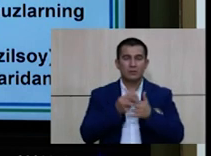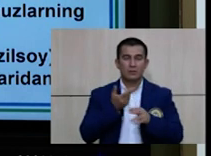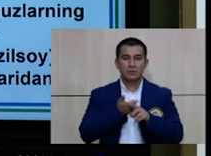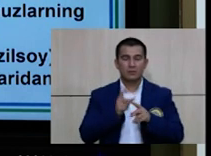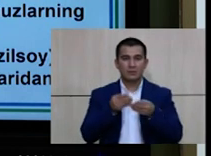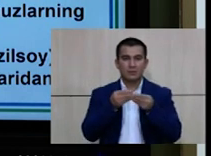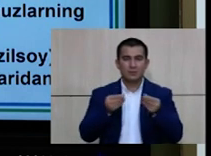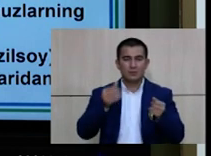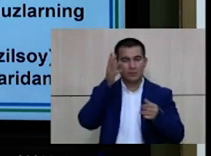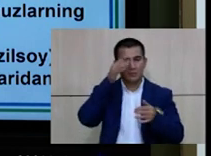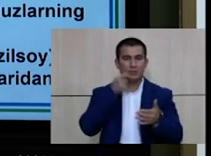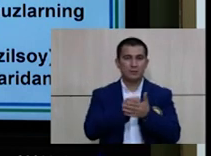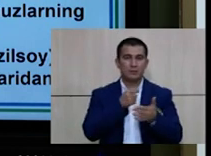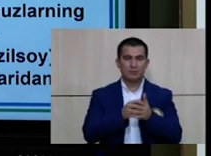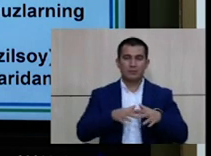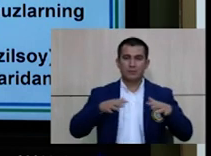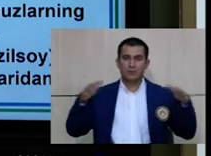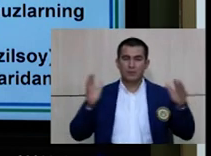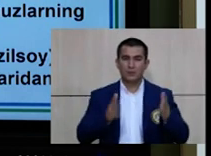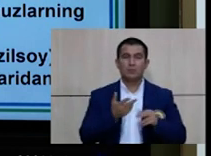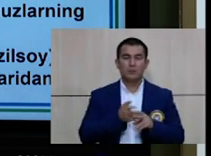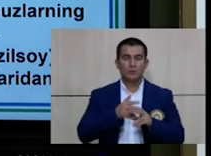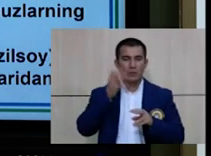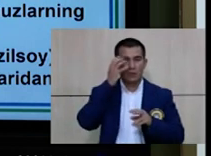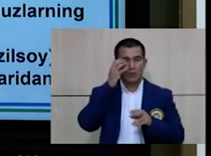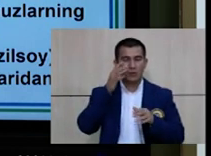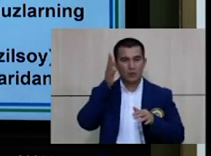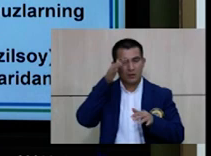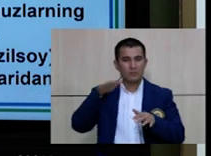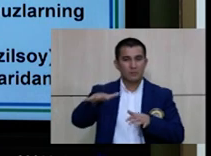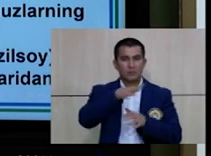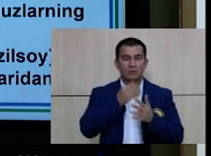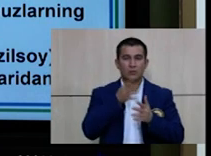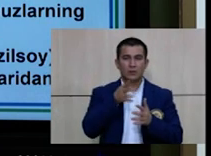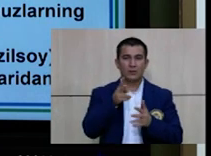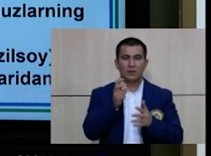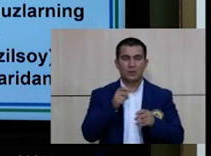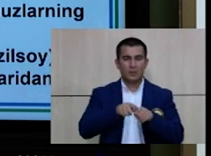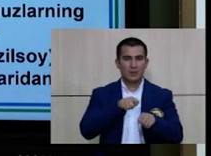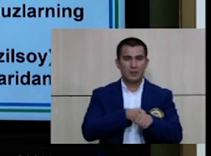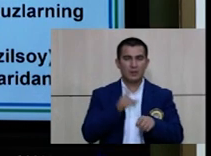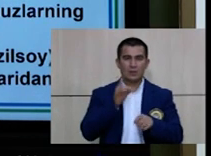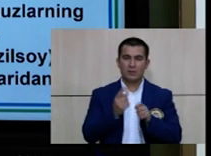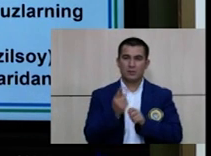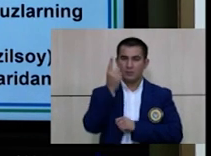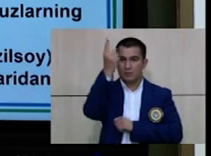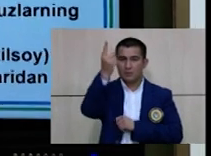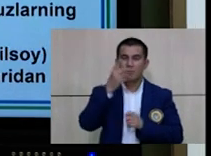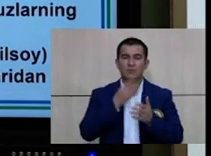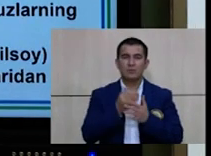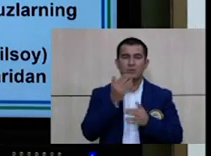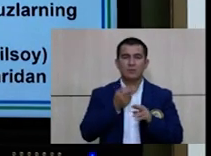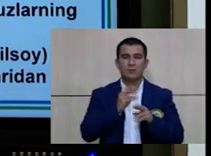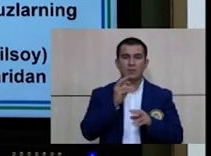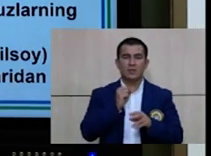to'yinadi. Qoratog' daryo Hisor tog'ining 4200 metr balandlikdagi